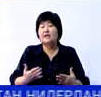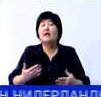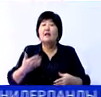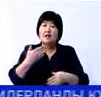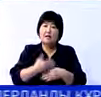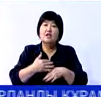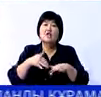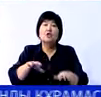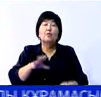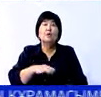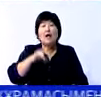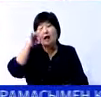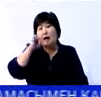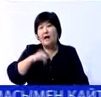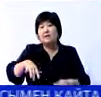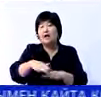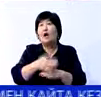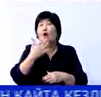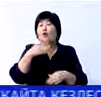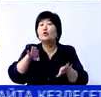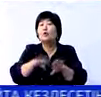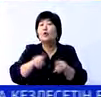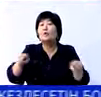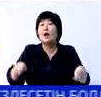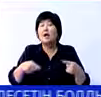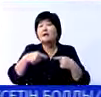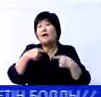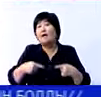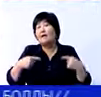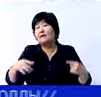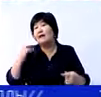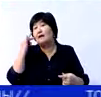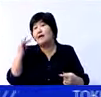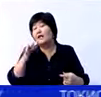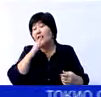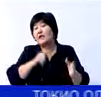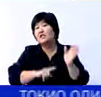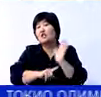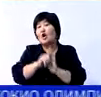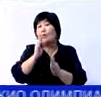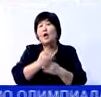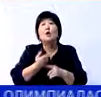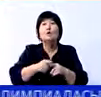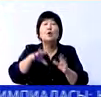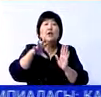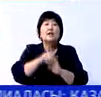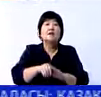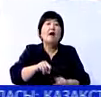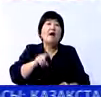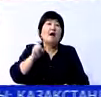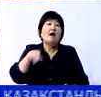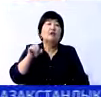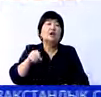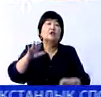болды. Қазақ халқы ұлт болып қалыптасу жолында қилы-қилы тарихи кезеңді бастан кешірді. Соның ішінде хандар